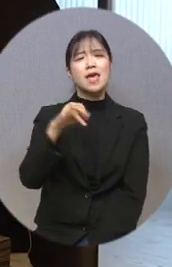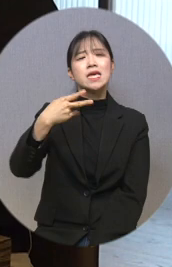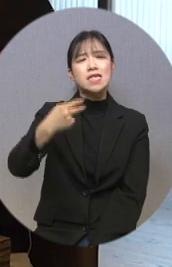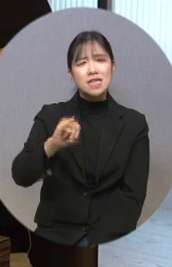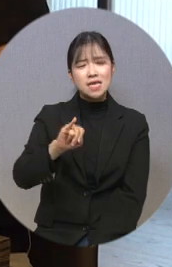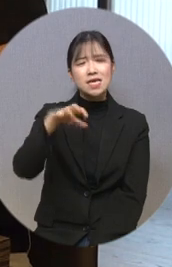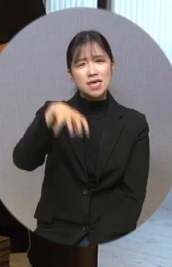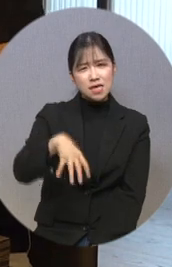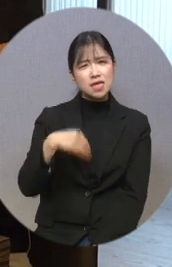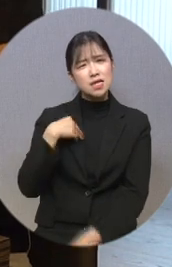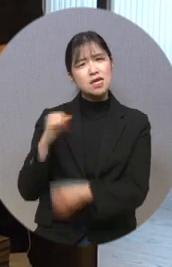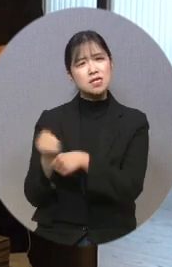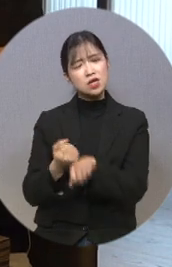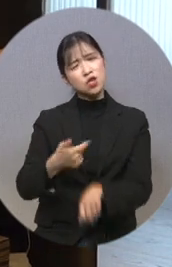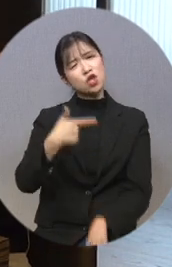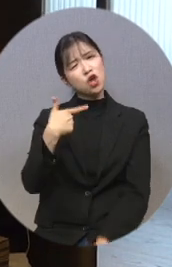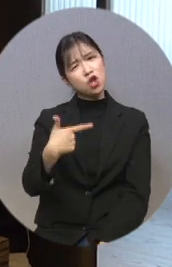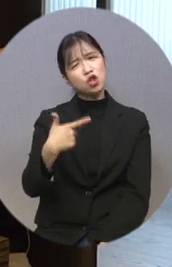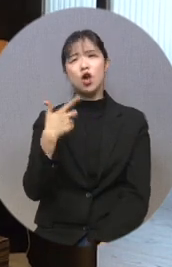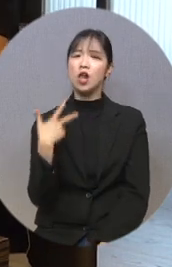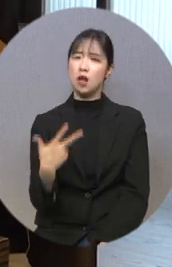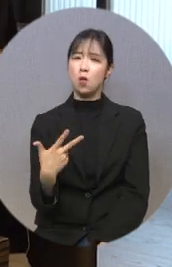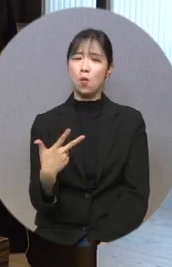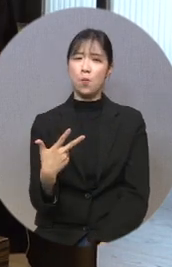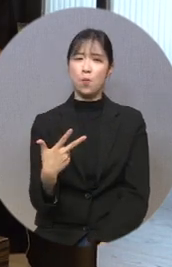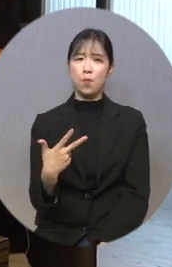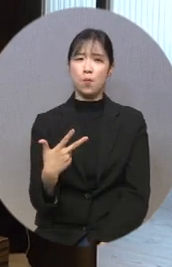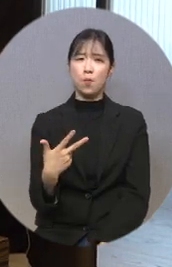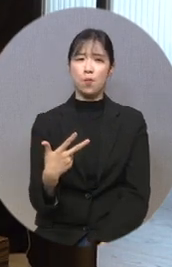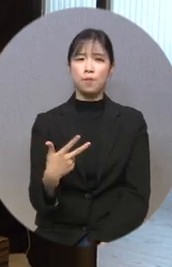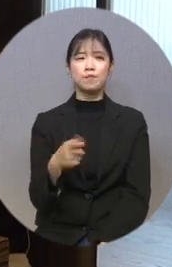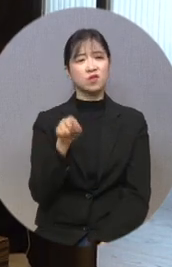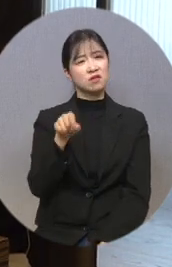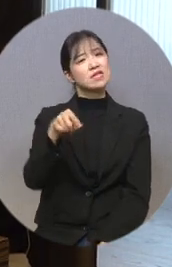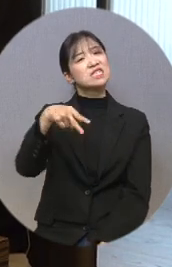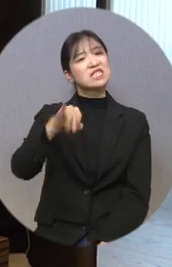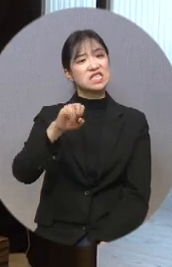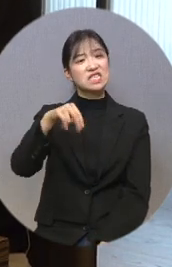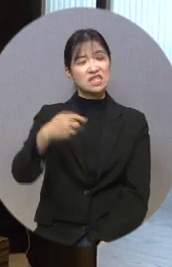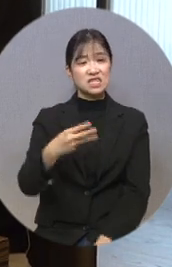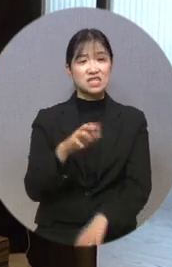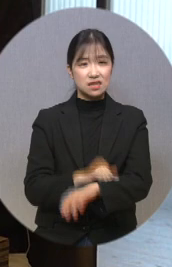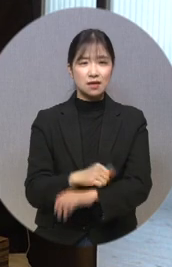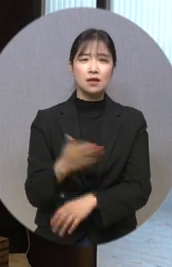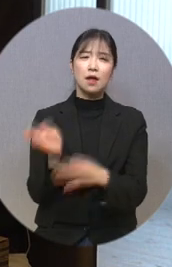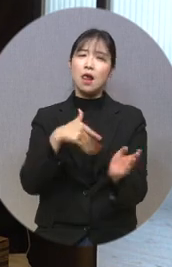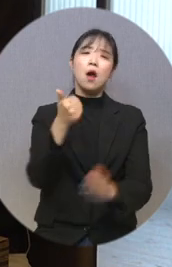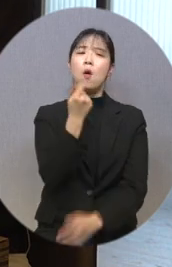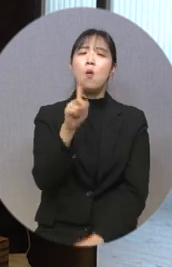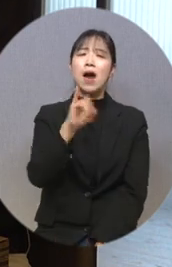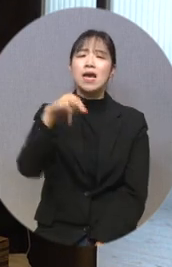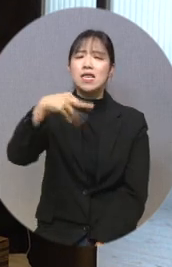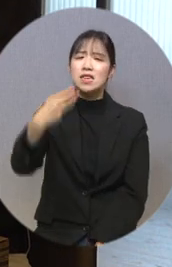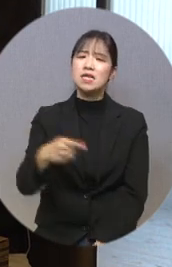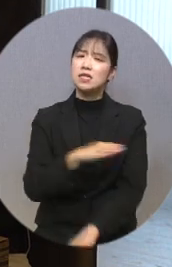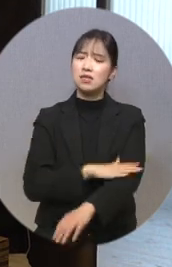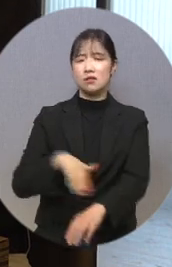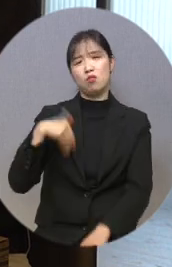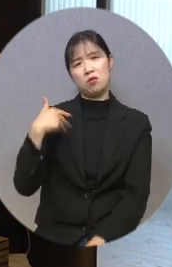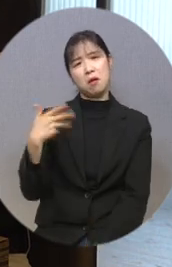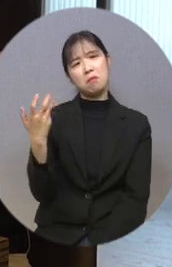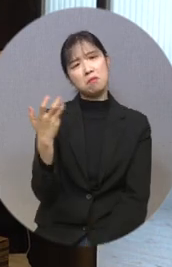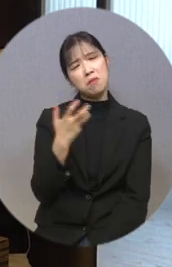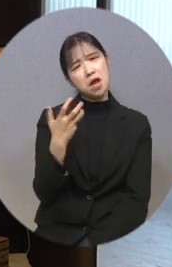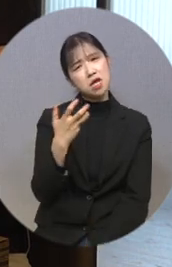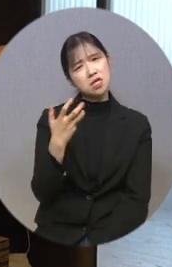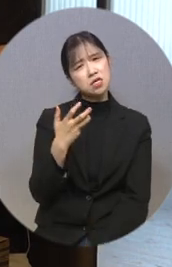치면은 뭐 6개, 7개 나오는데 유진이는 완전 싱글이야. 완전 싱글이고 하이트에서 치면은 사실 잘 모르겠어. 진짜. 하이트에서는 80개 중반